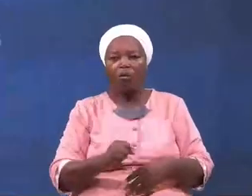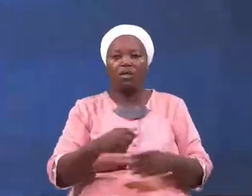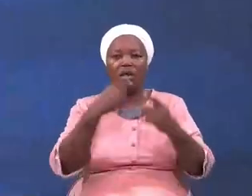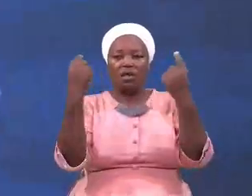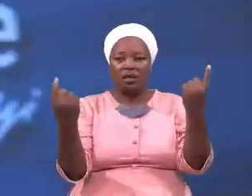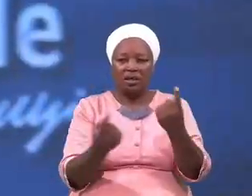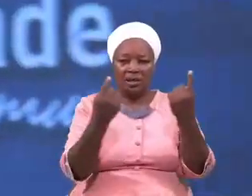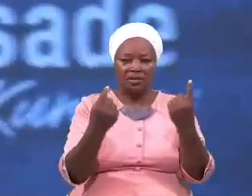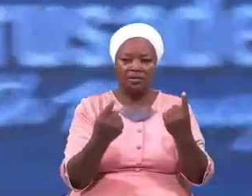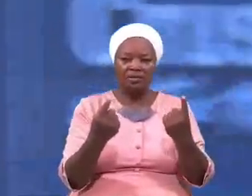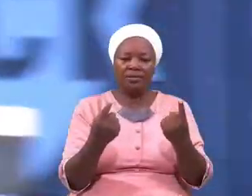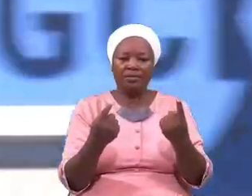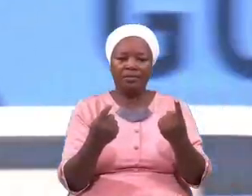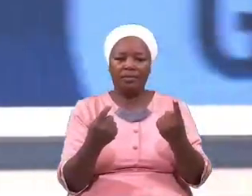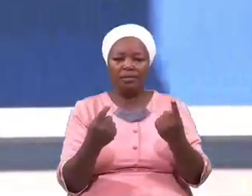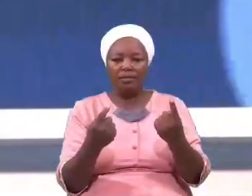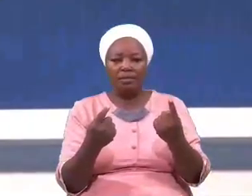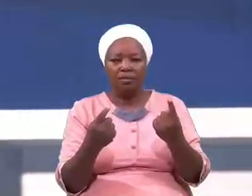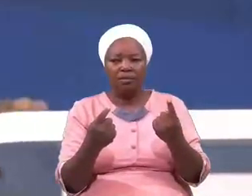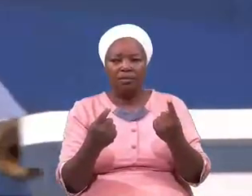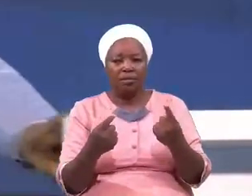faites disparaître le vieux levain.